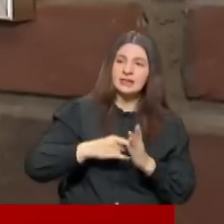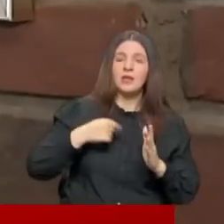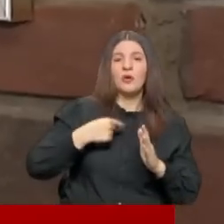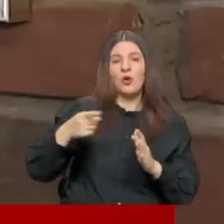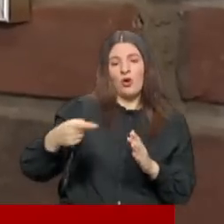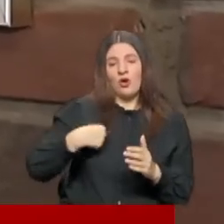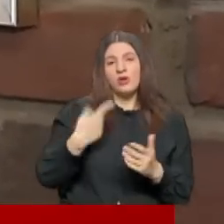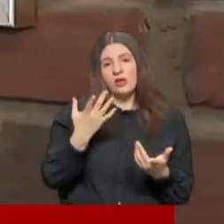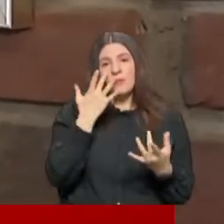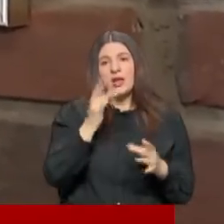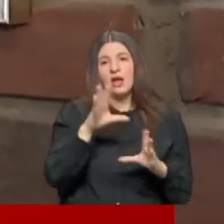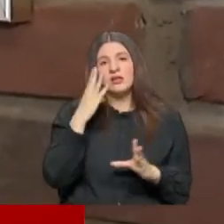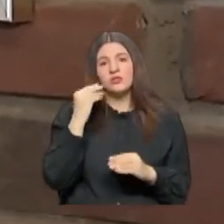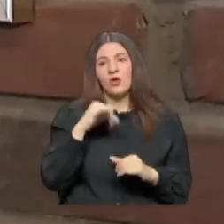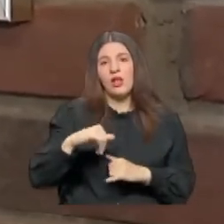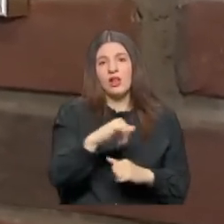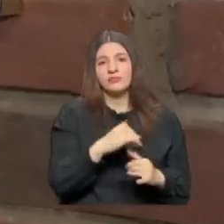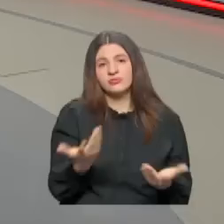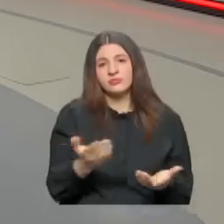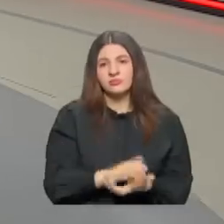Zaten durum ortada belli. Hepsi anlıyor yani.